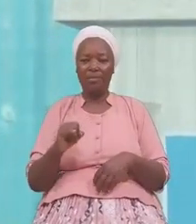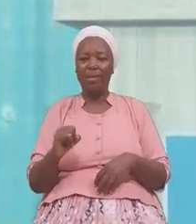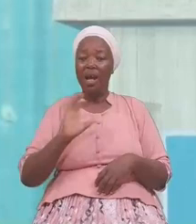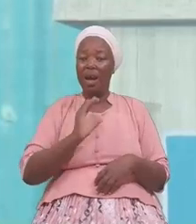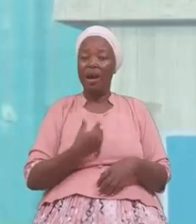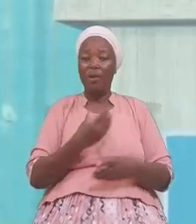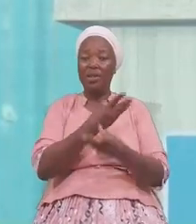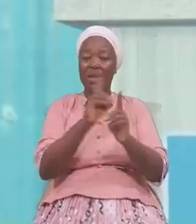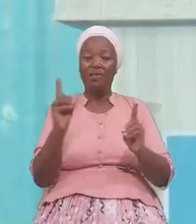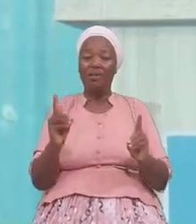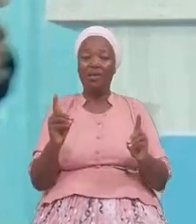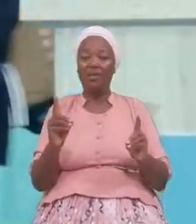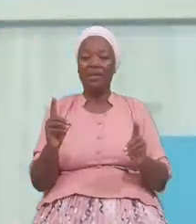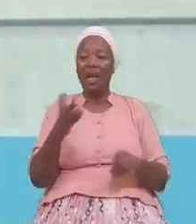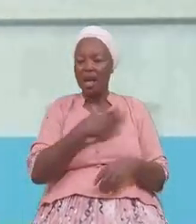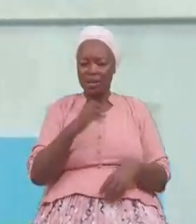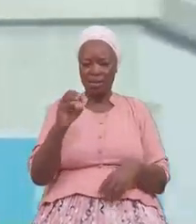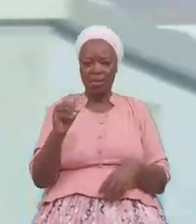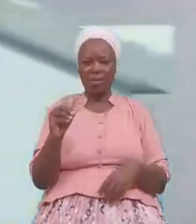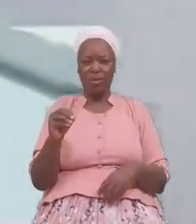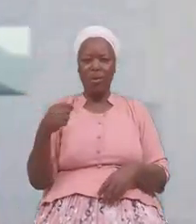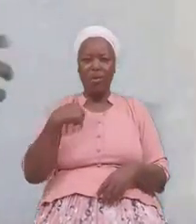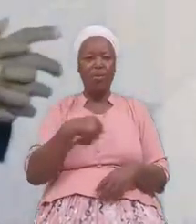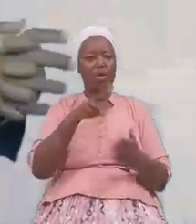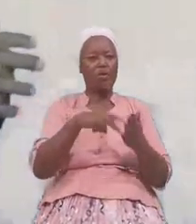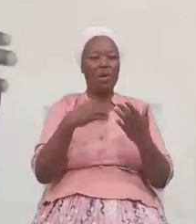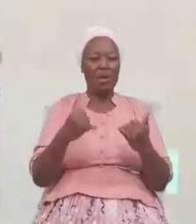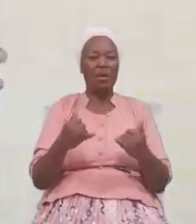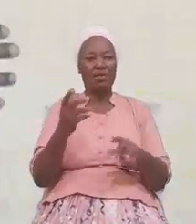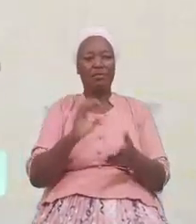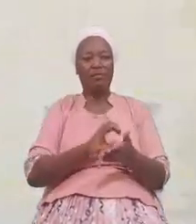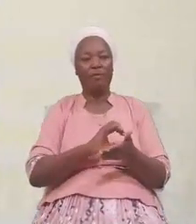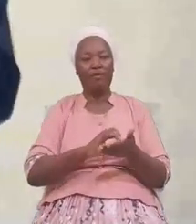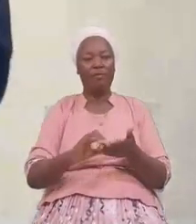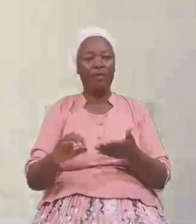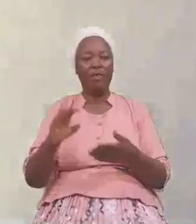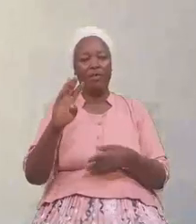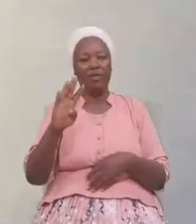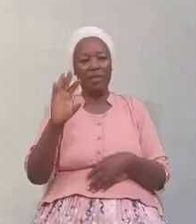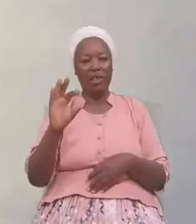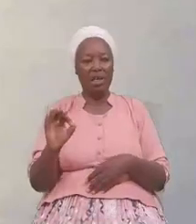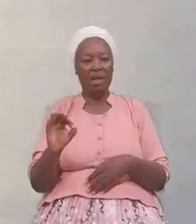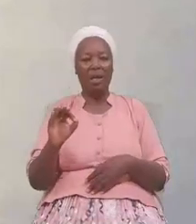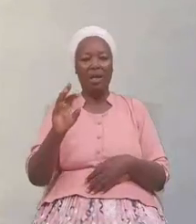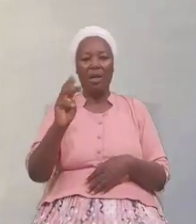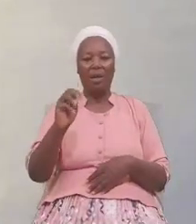délivrance. Ainsi donc, nous lisons à partir du verset 49.